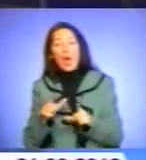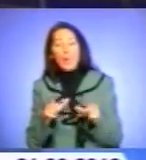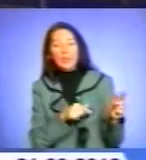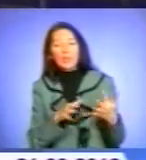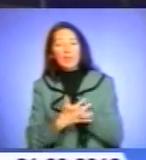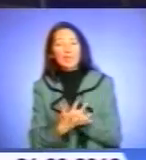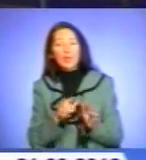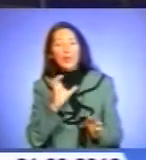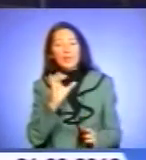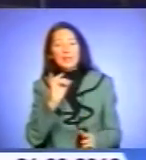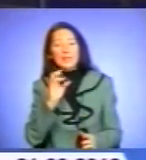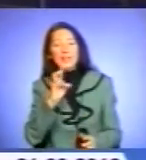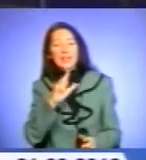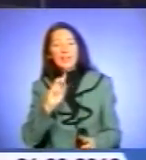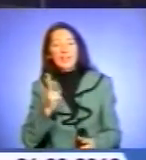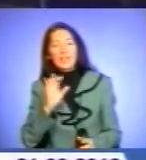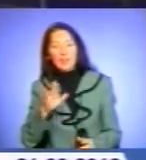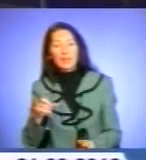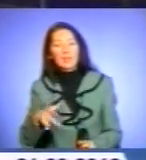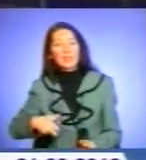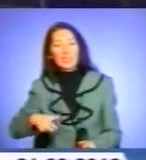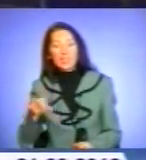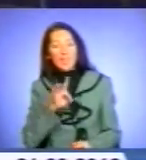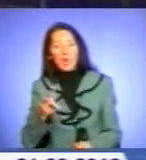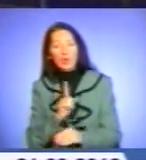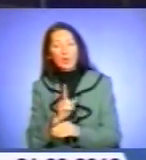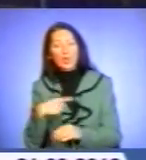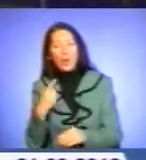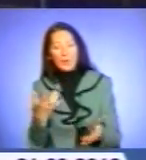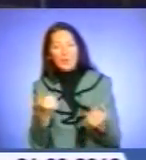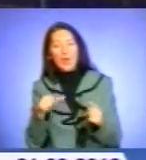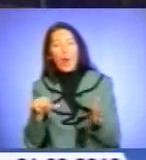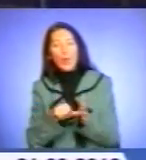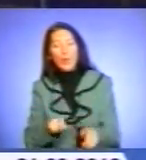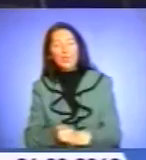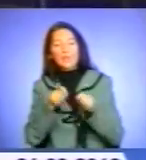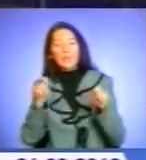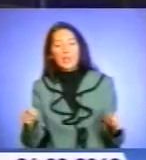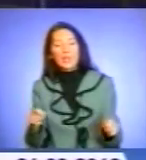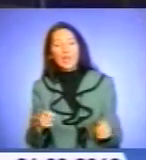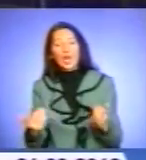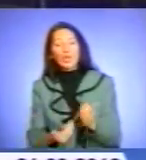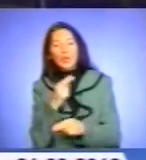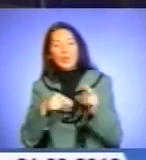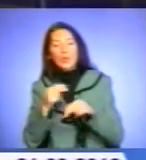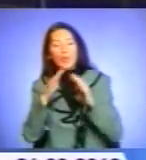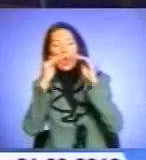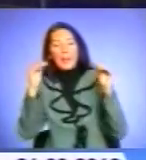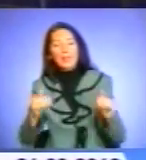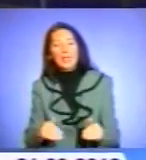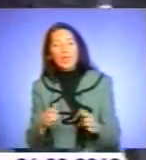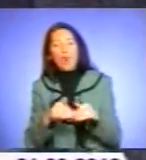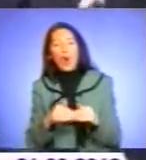району Тернопільської області. Він взяв участь в урочистому відкритті новозбудованого тепличного комплексу. З подробицями Ігор